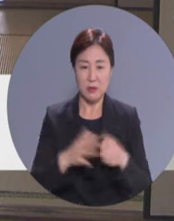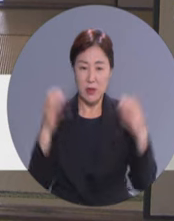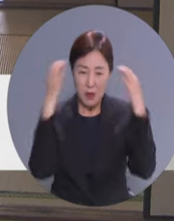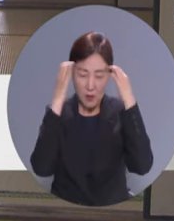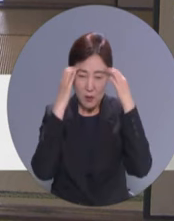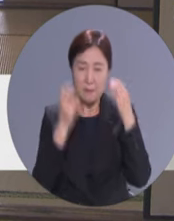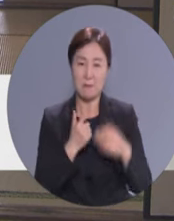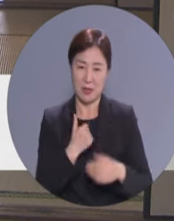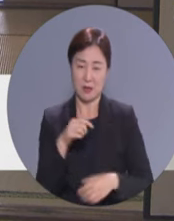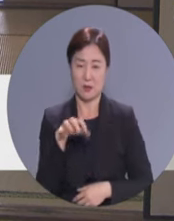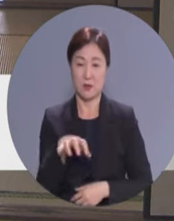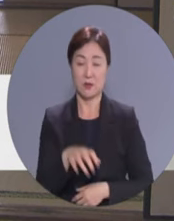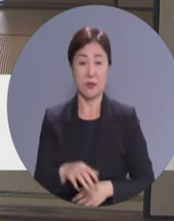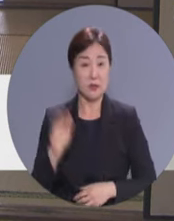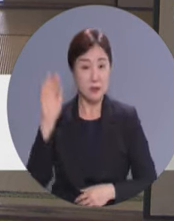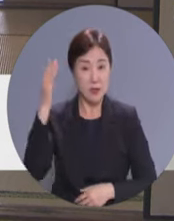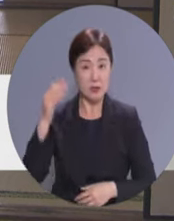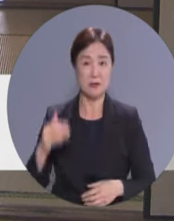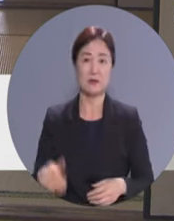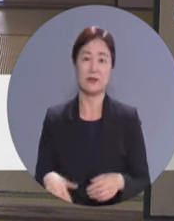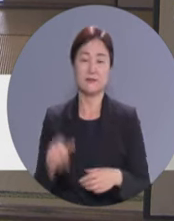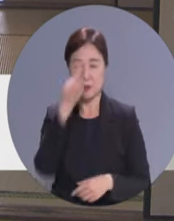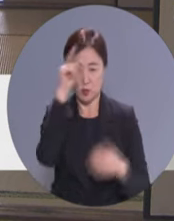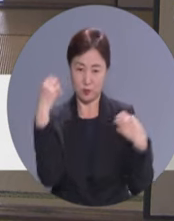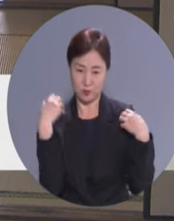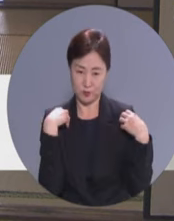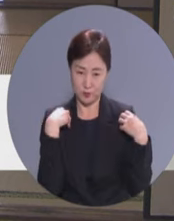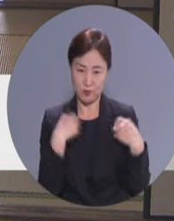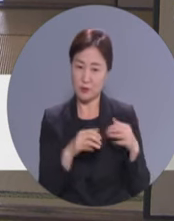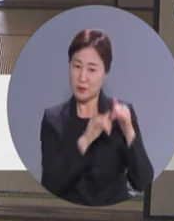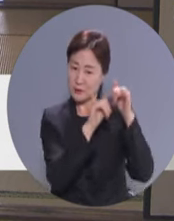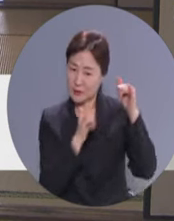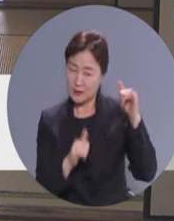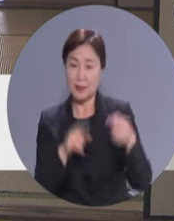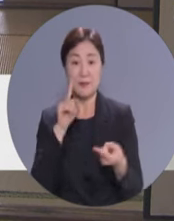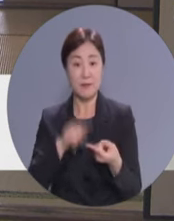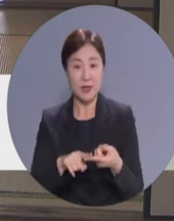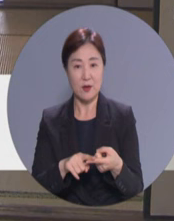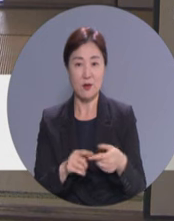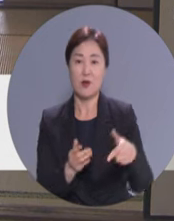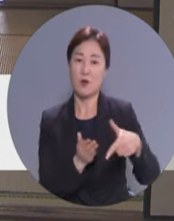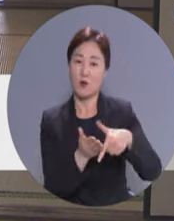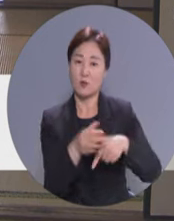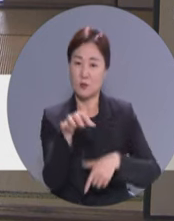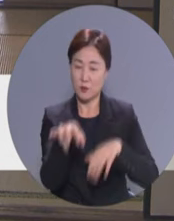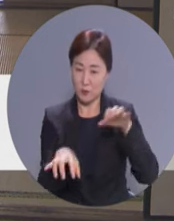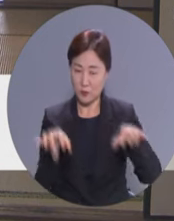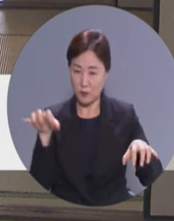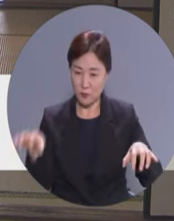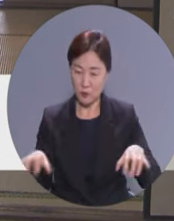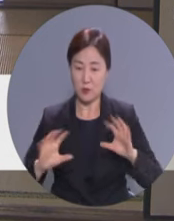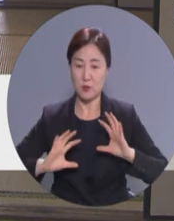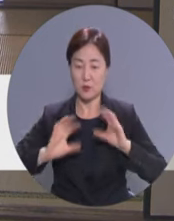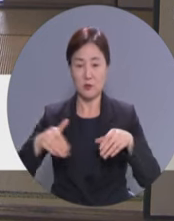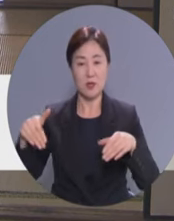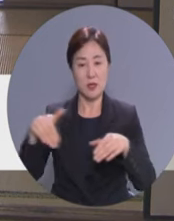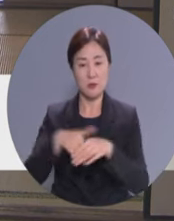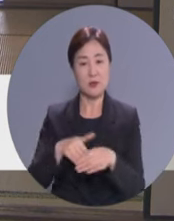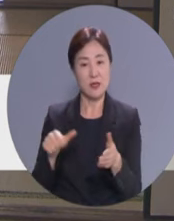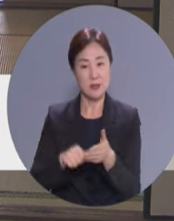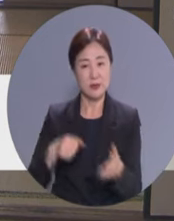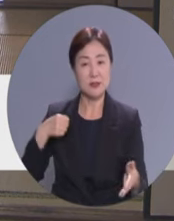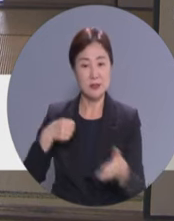합니다 최근 문화재청이 근대 역사가 고스란이 남은 검은 마을일 때를 국가 문화재로 지정